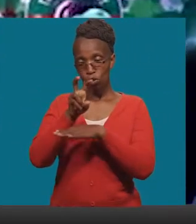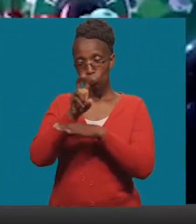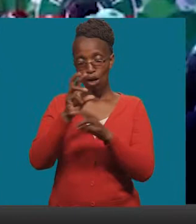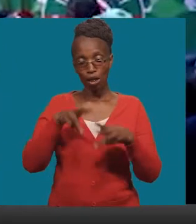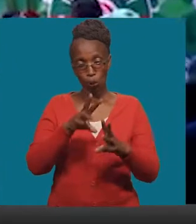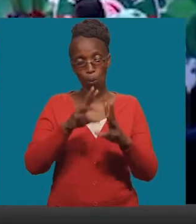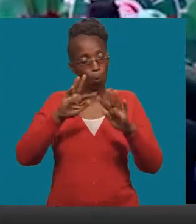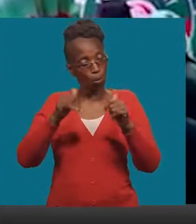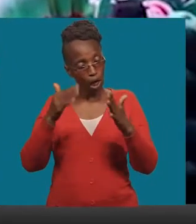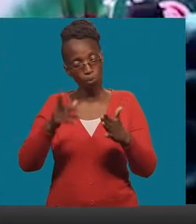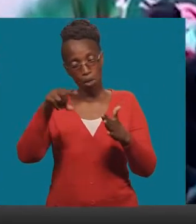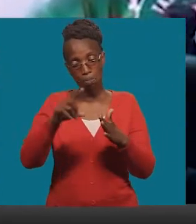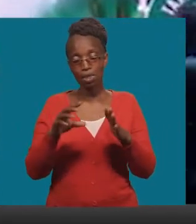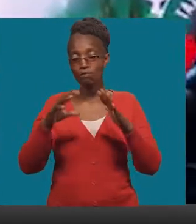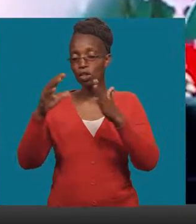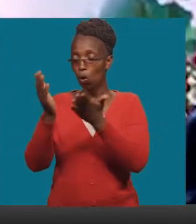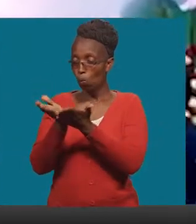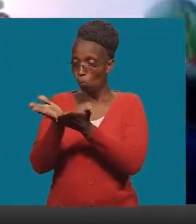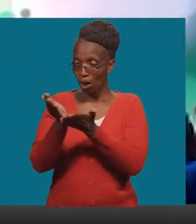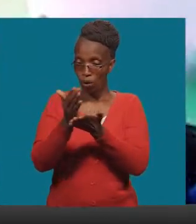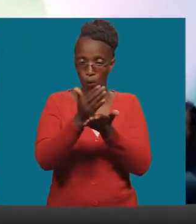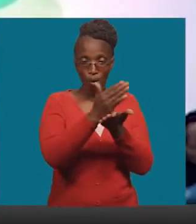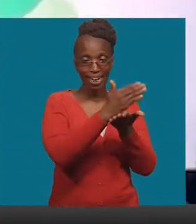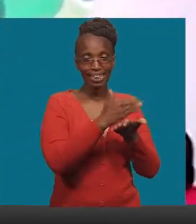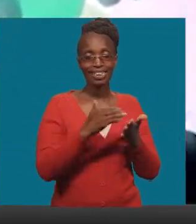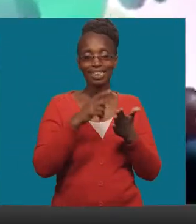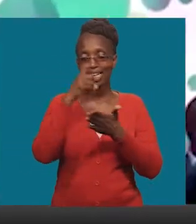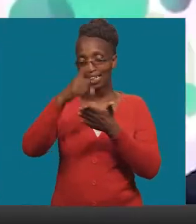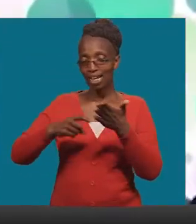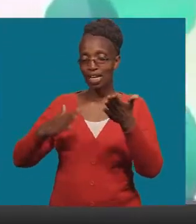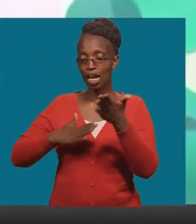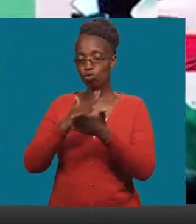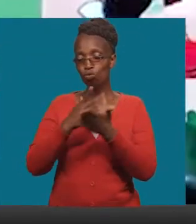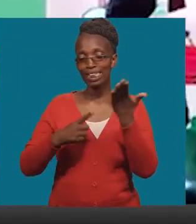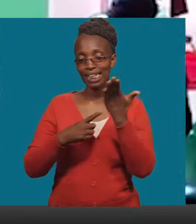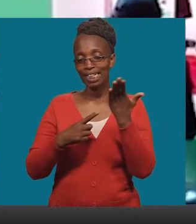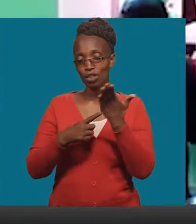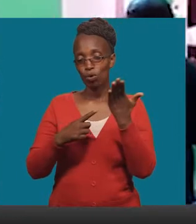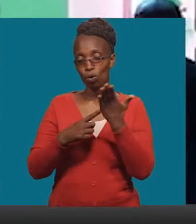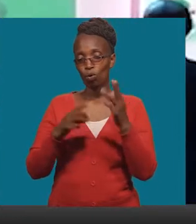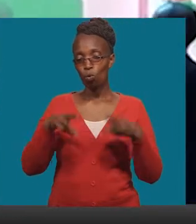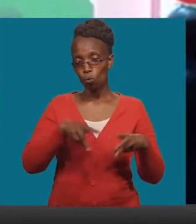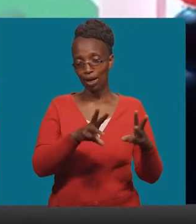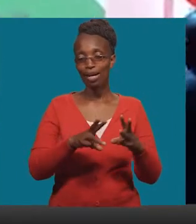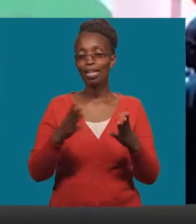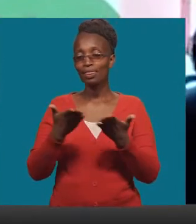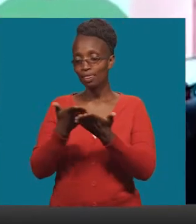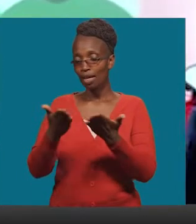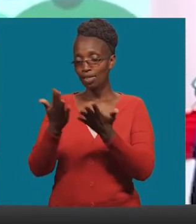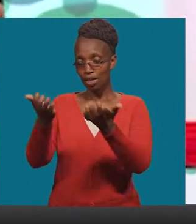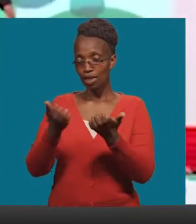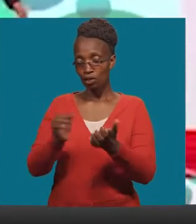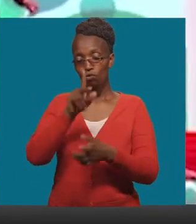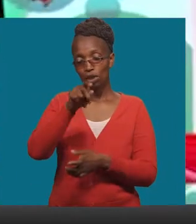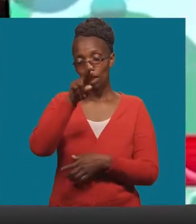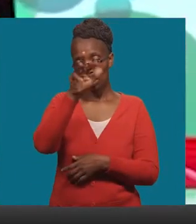lazima iangazie jinsi ya kuimarisha ukusanyaji ushuru kwa kuangazia kwenye mfumo wa dijitali. Hapa Rais